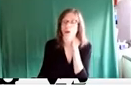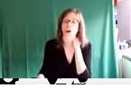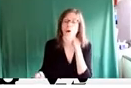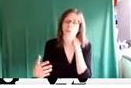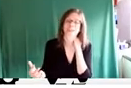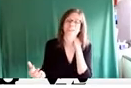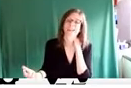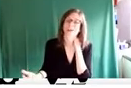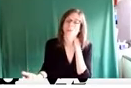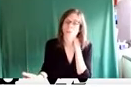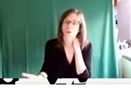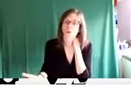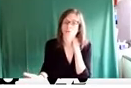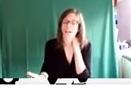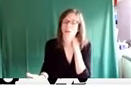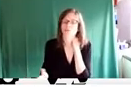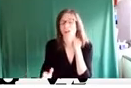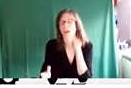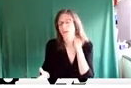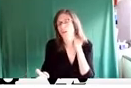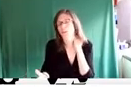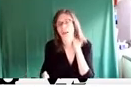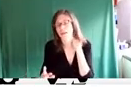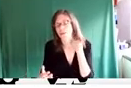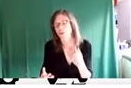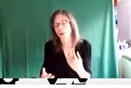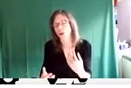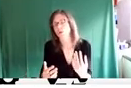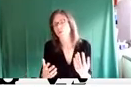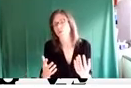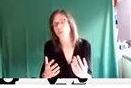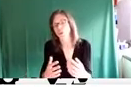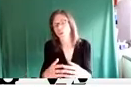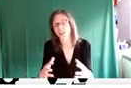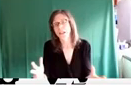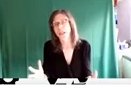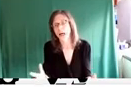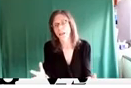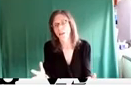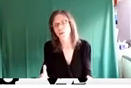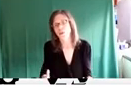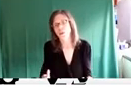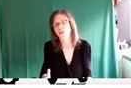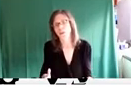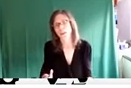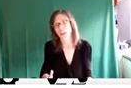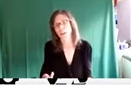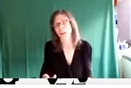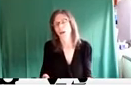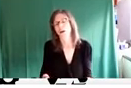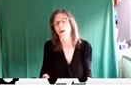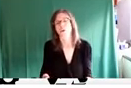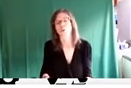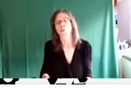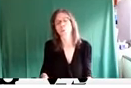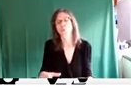Donc, idéalement, pas, mais ça dépend. Souvent, ça c'est l'idéal. Souvent, on va dire